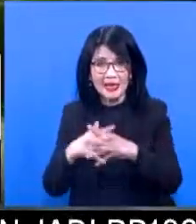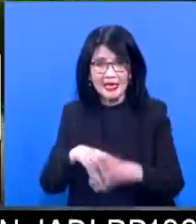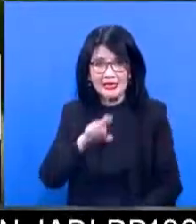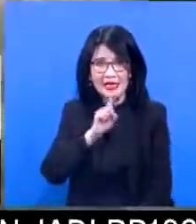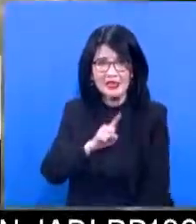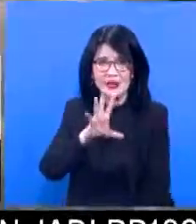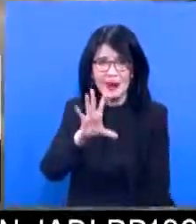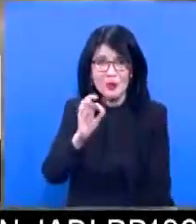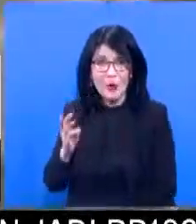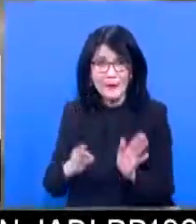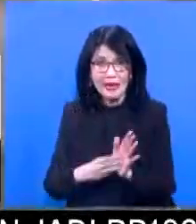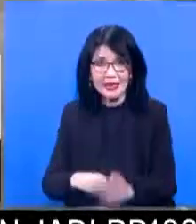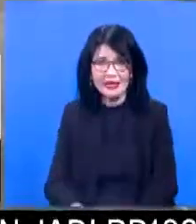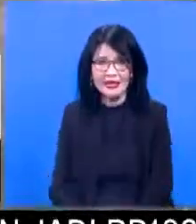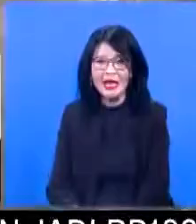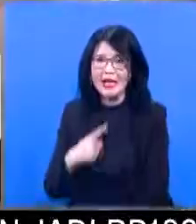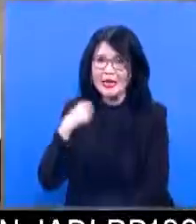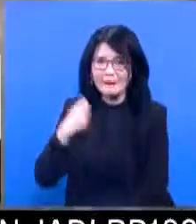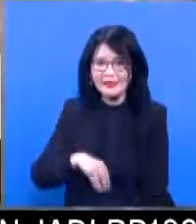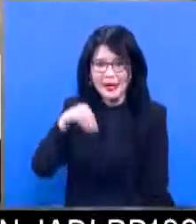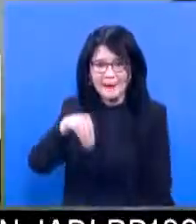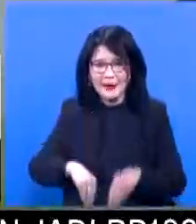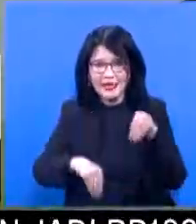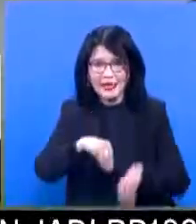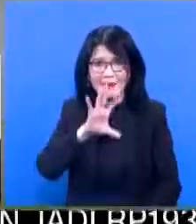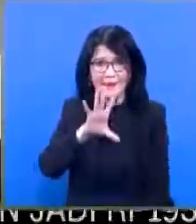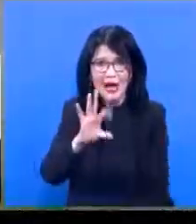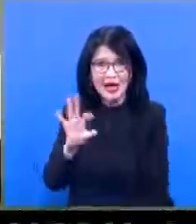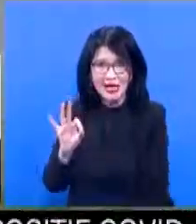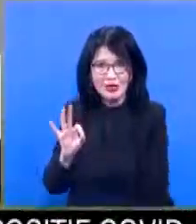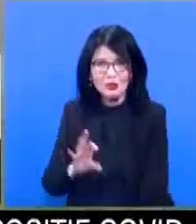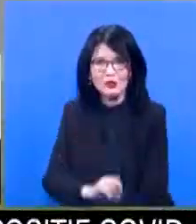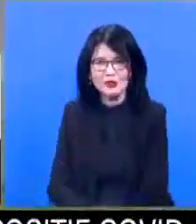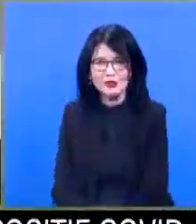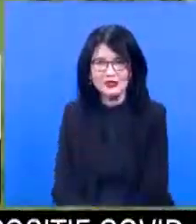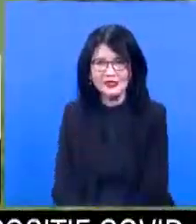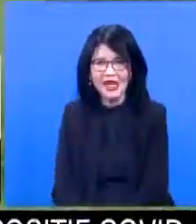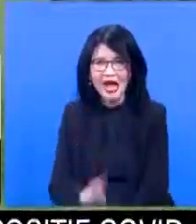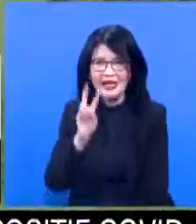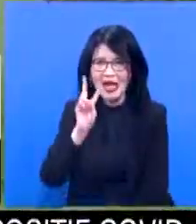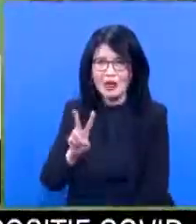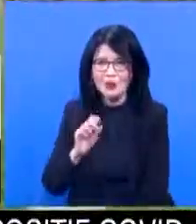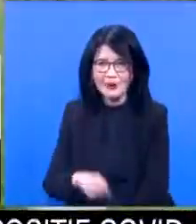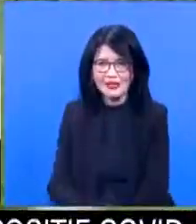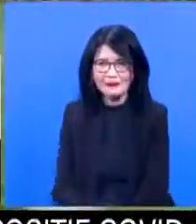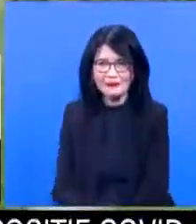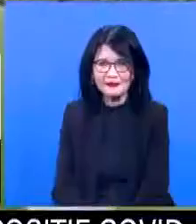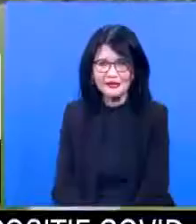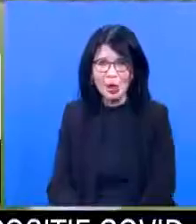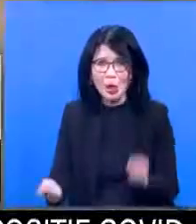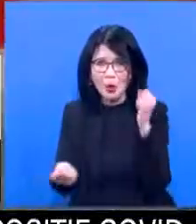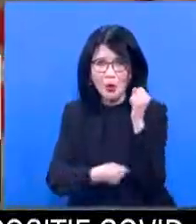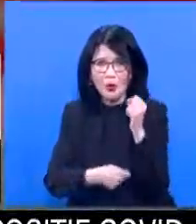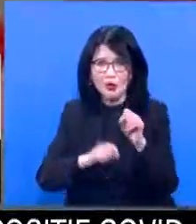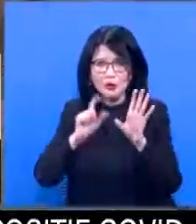150 meter persegi, Muhtar dapat menanam 500 tanaman melon jenis Golden Aroma dan mampu menghasilkan panen